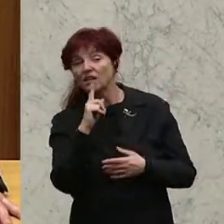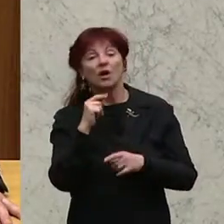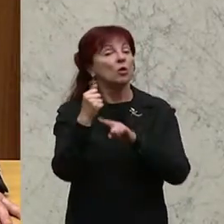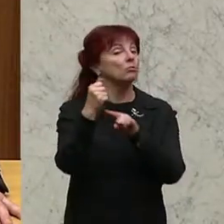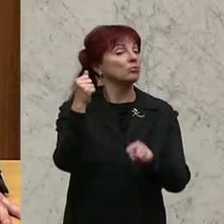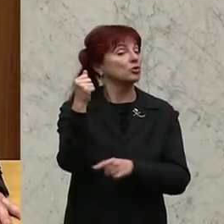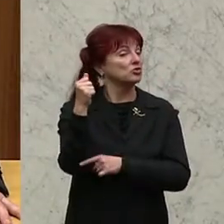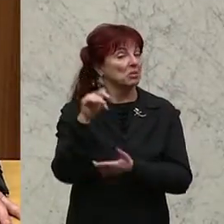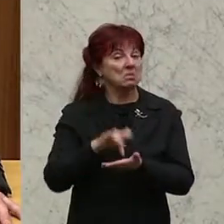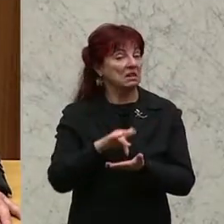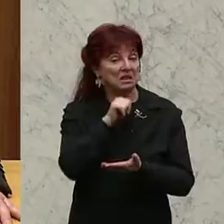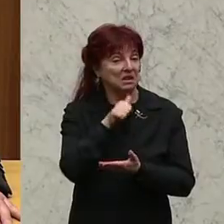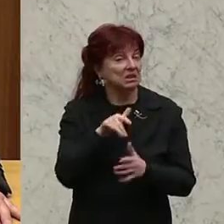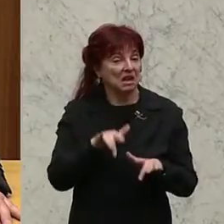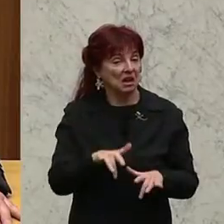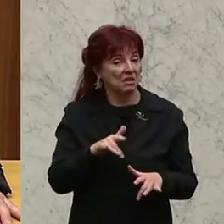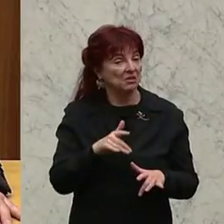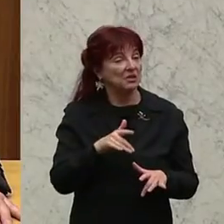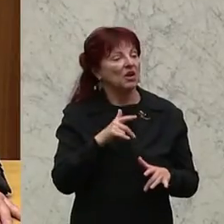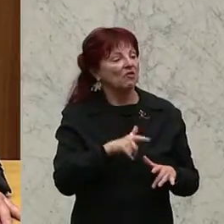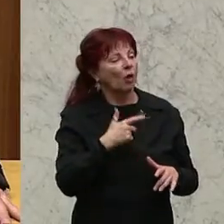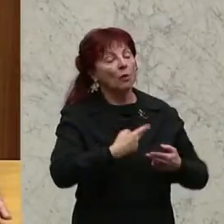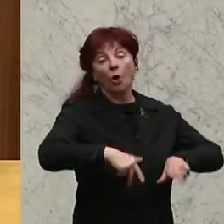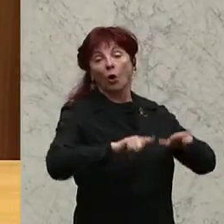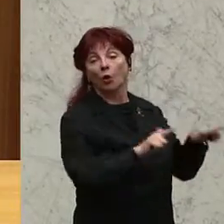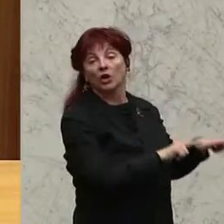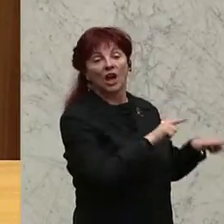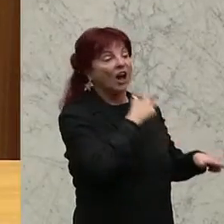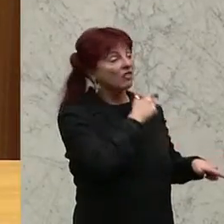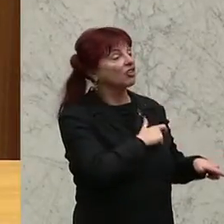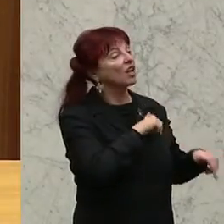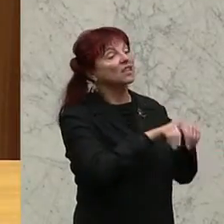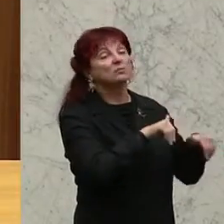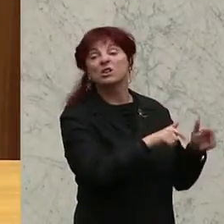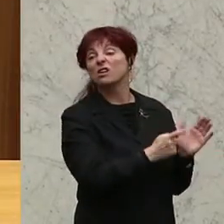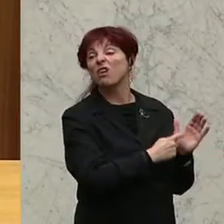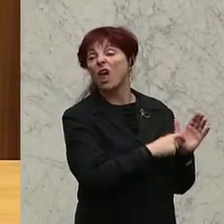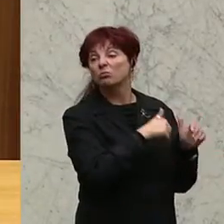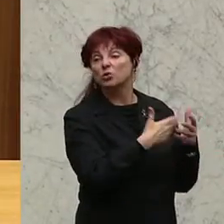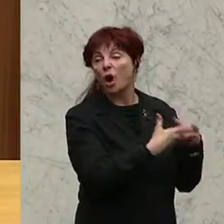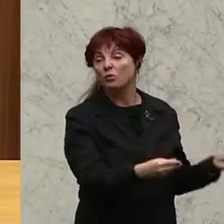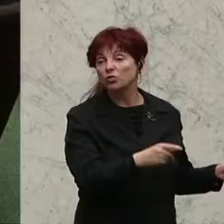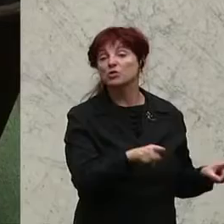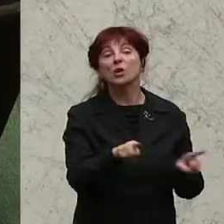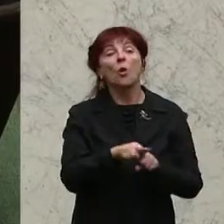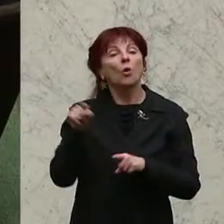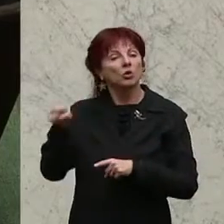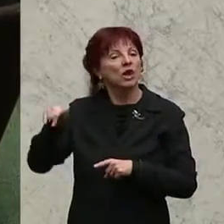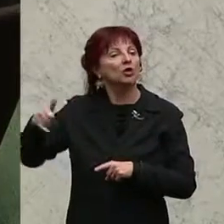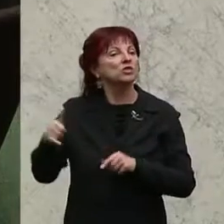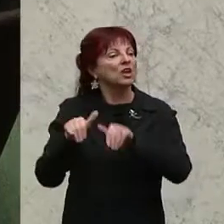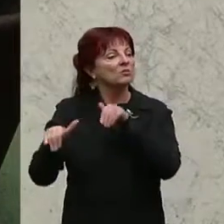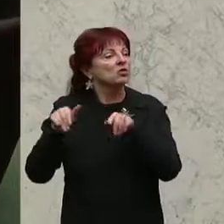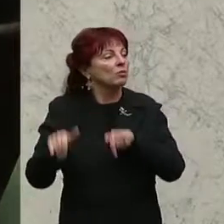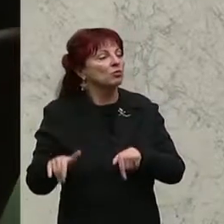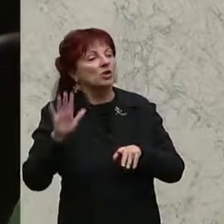nicht, wenn Rücklagen einerseits durch den Finanzminister aufgelöst werden, beziehungsweise Sie auf Rücklagen zurückgreifen müssen. Daher glaube